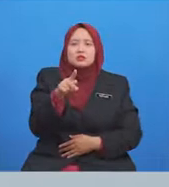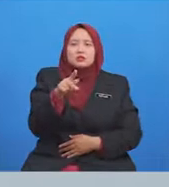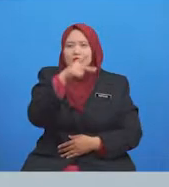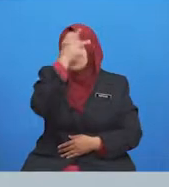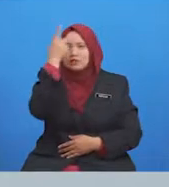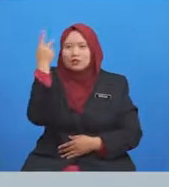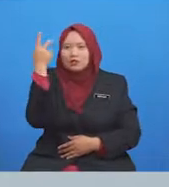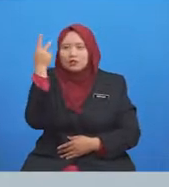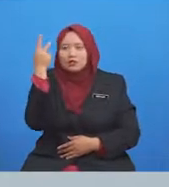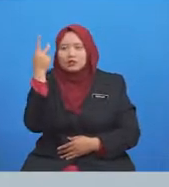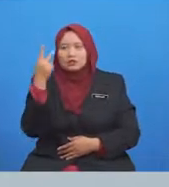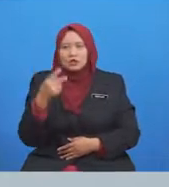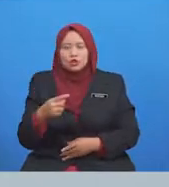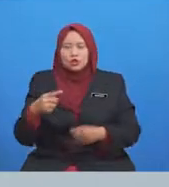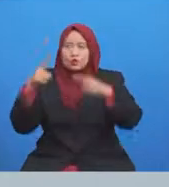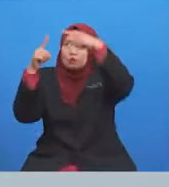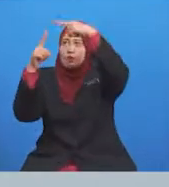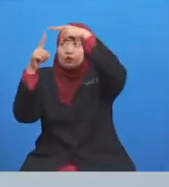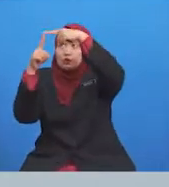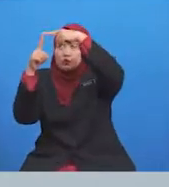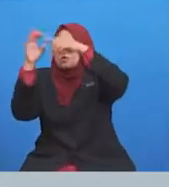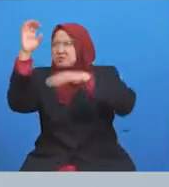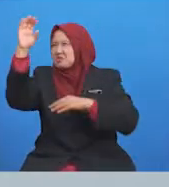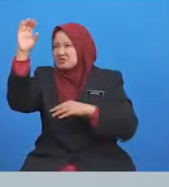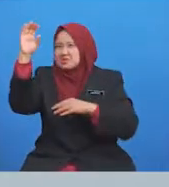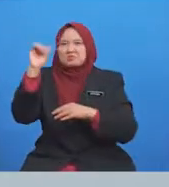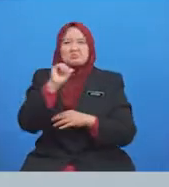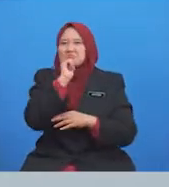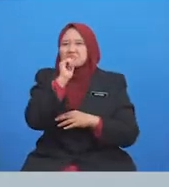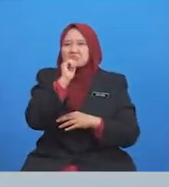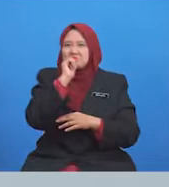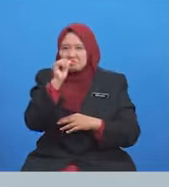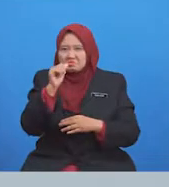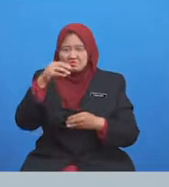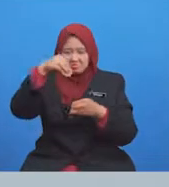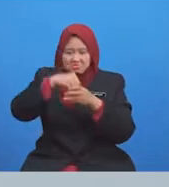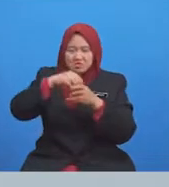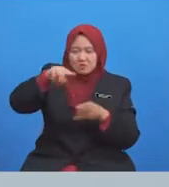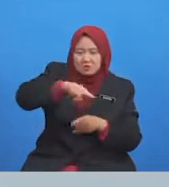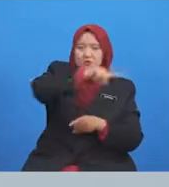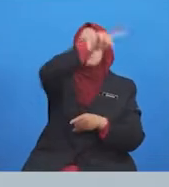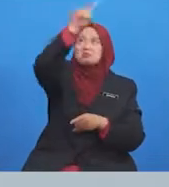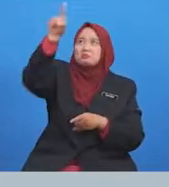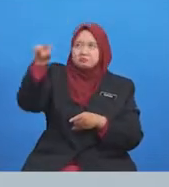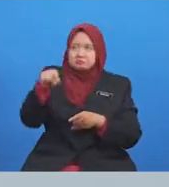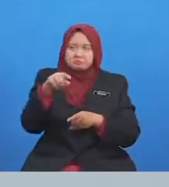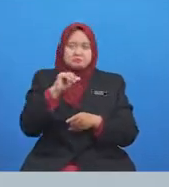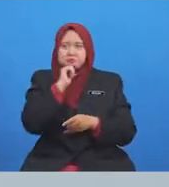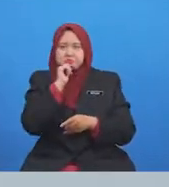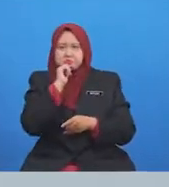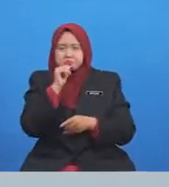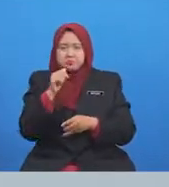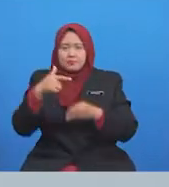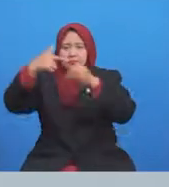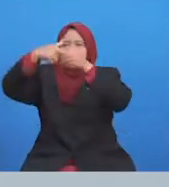bucunya iaitu bucu C tidak terletak pada lilitan bulatan atau titik C berada